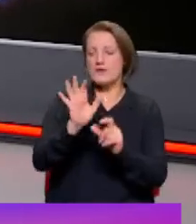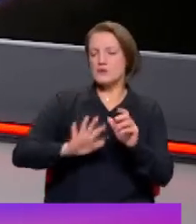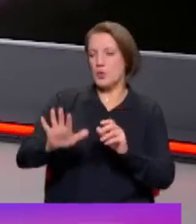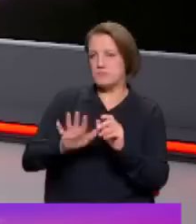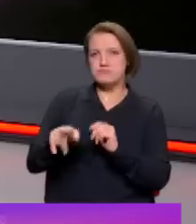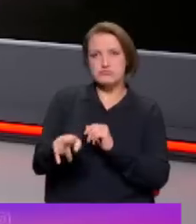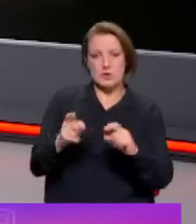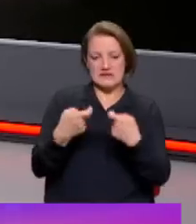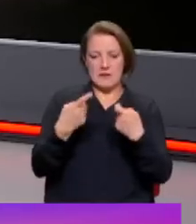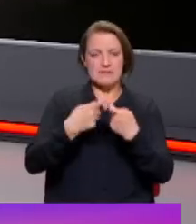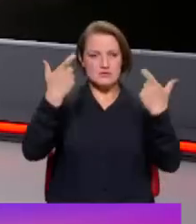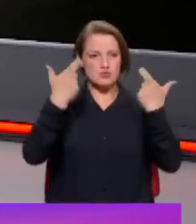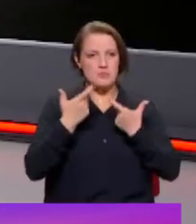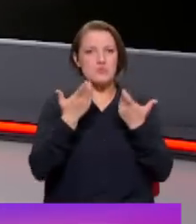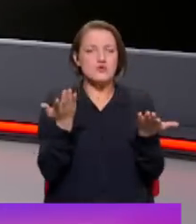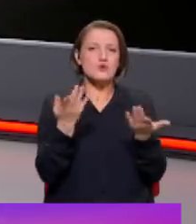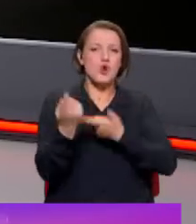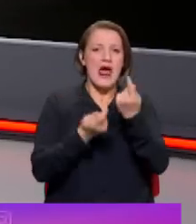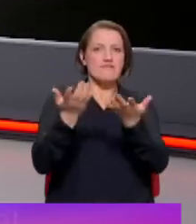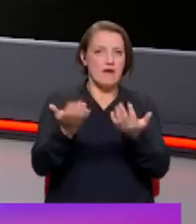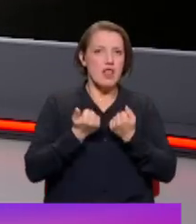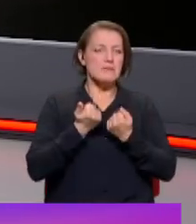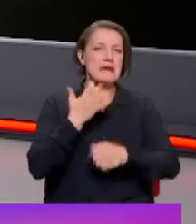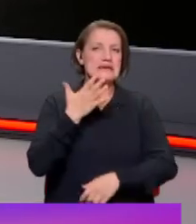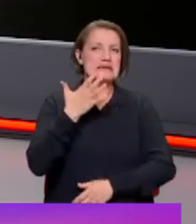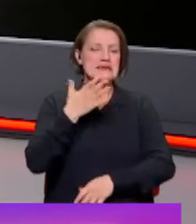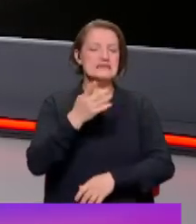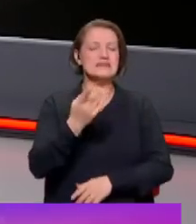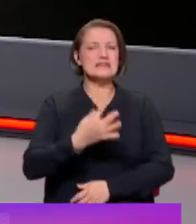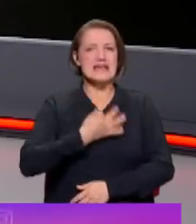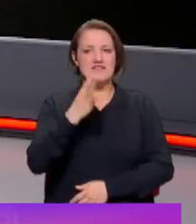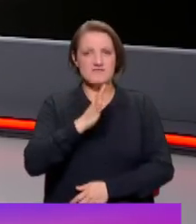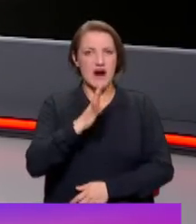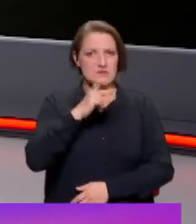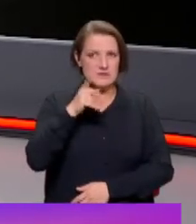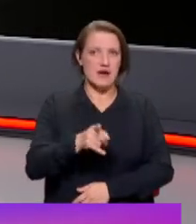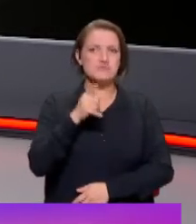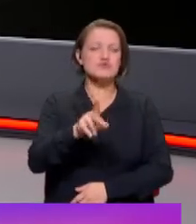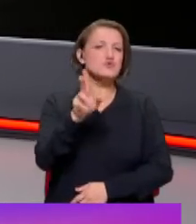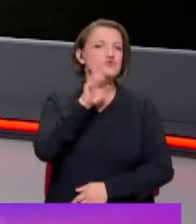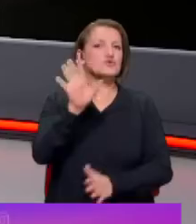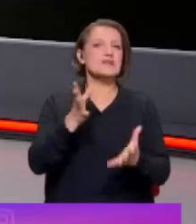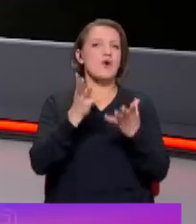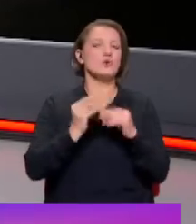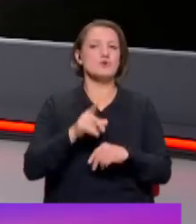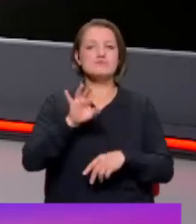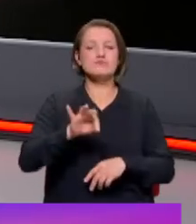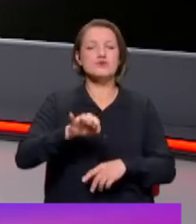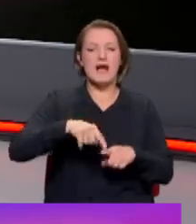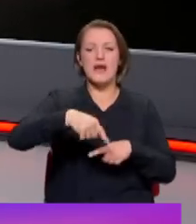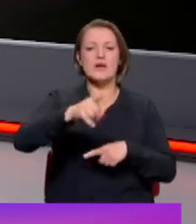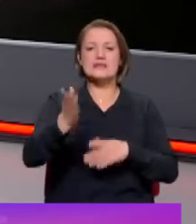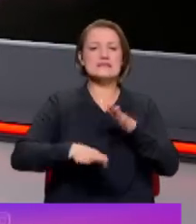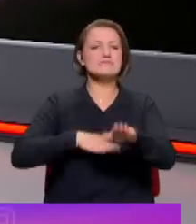savaşta bir rol üstlenmek niyetindeyiz bunun bir faturası olur mu buradaki atılan adımlar bugüne kadar